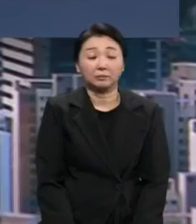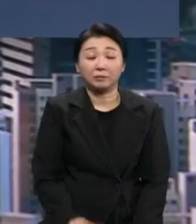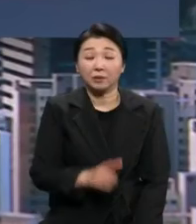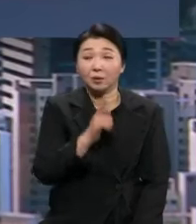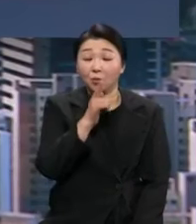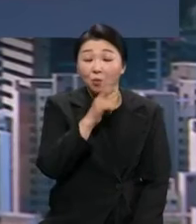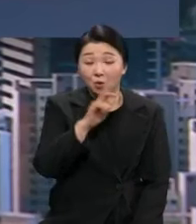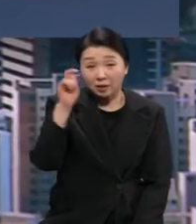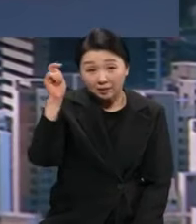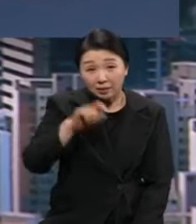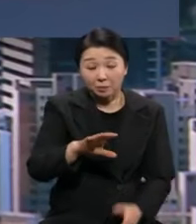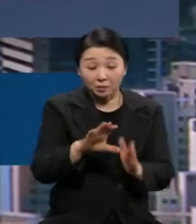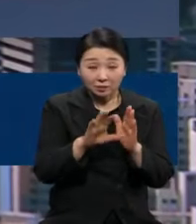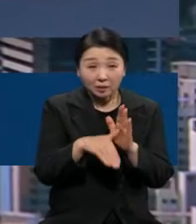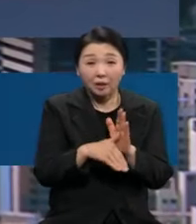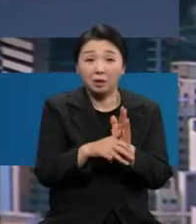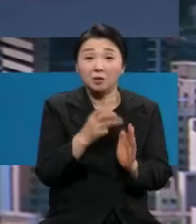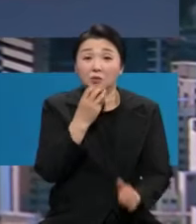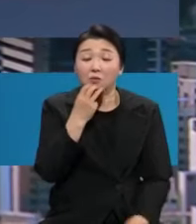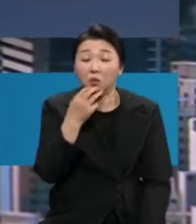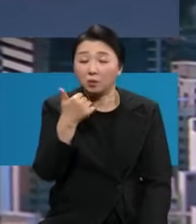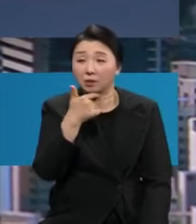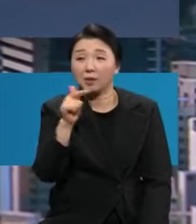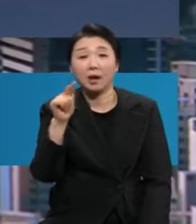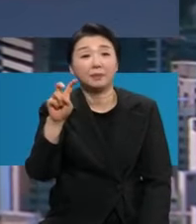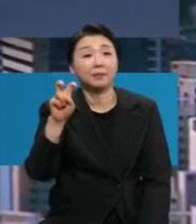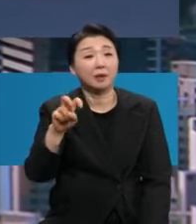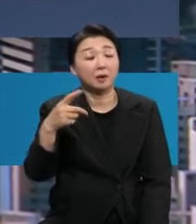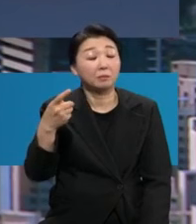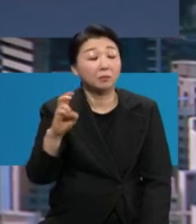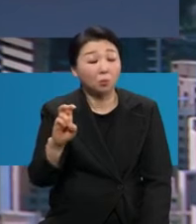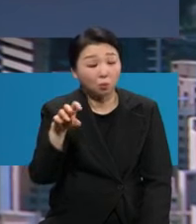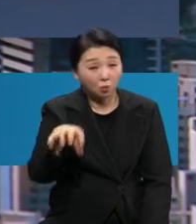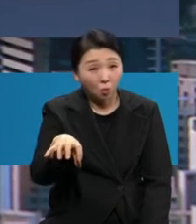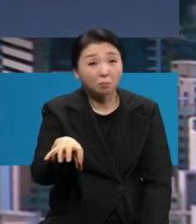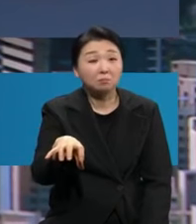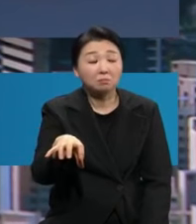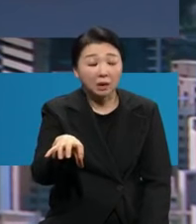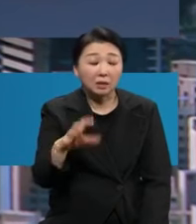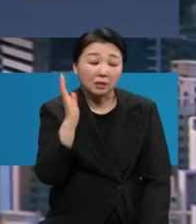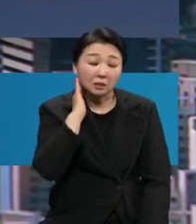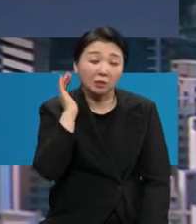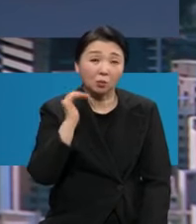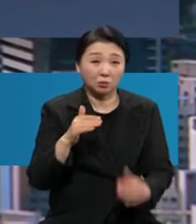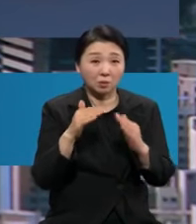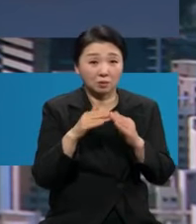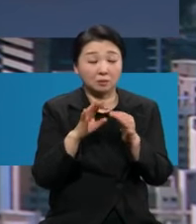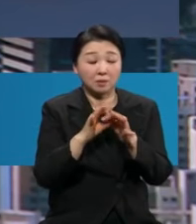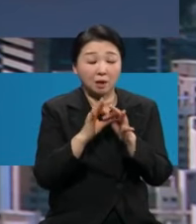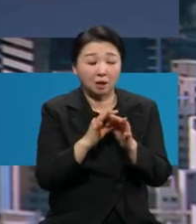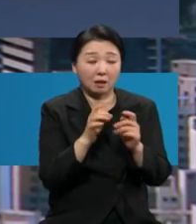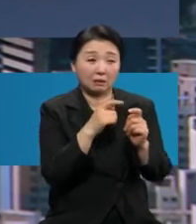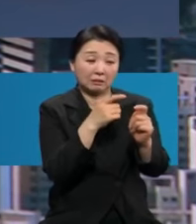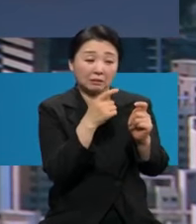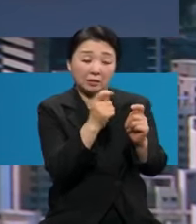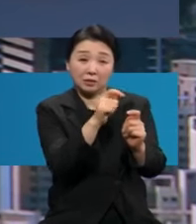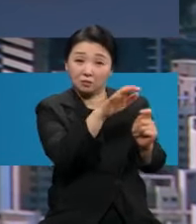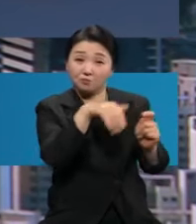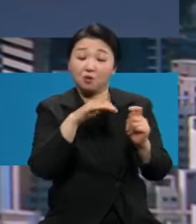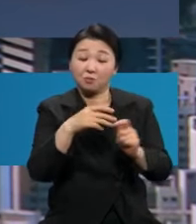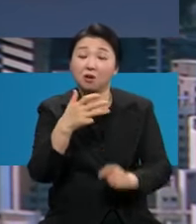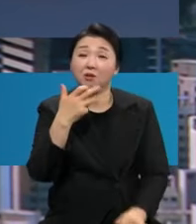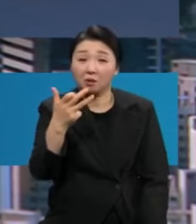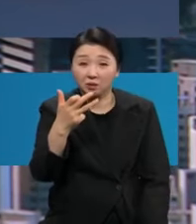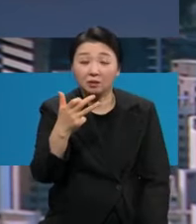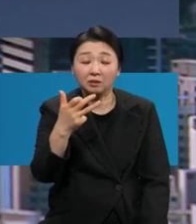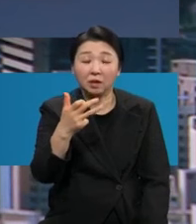월요일 새벽부터 서울 한남동의 대통령 관절로 택시를 18 대나 부른 사람이 결국 붙잡혔습니다 30대